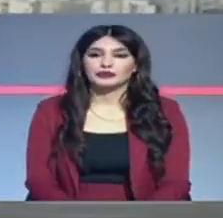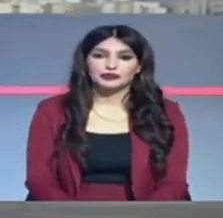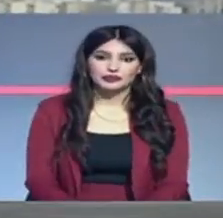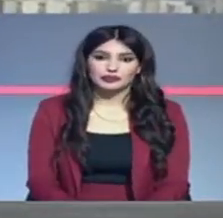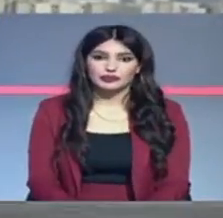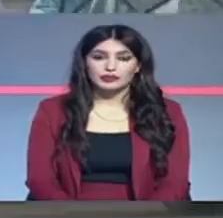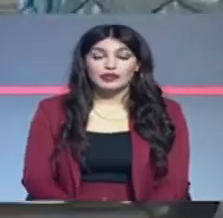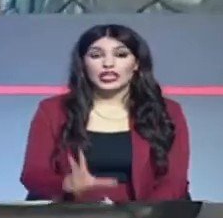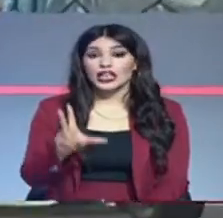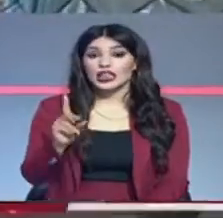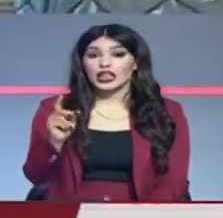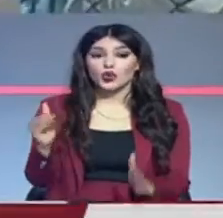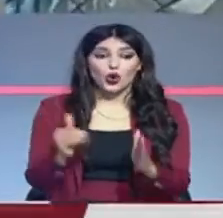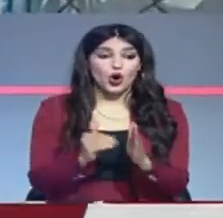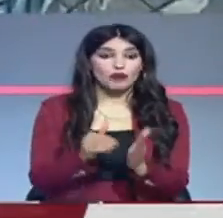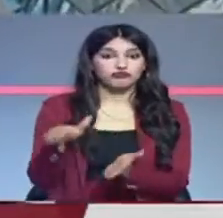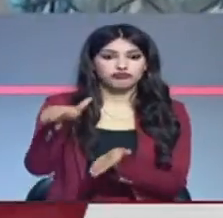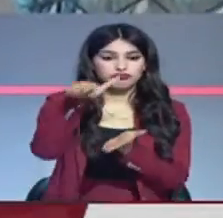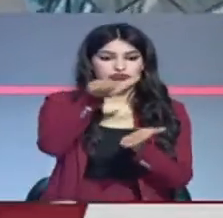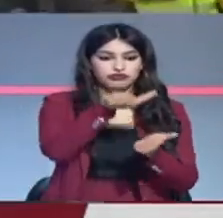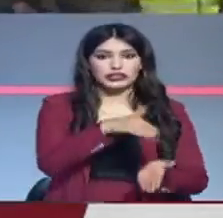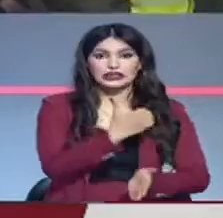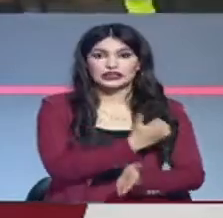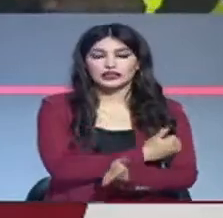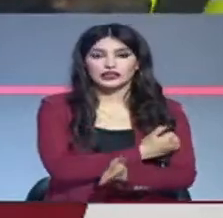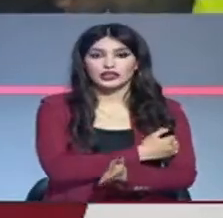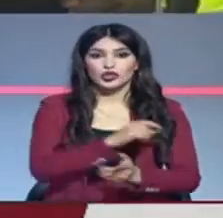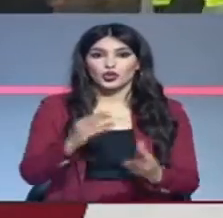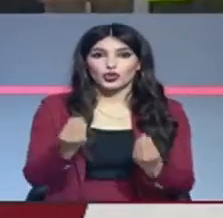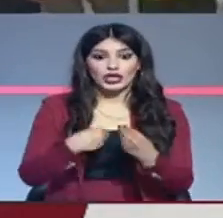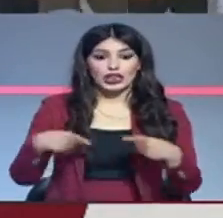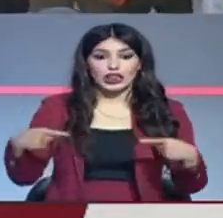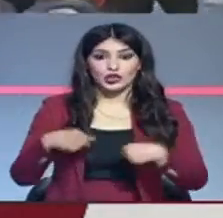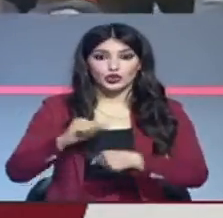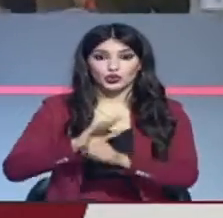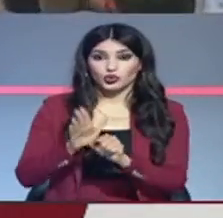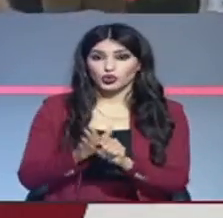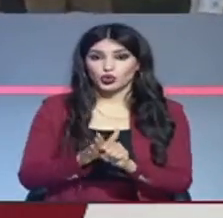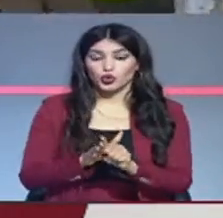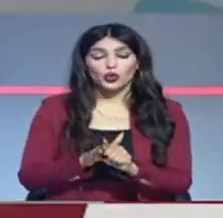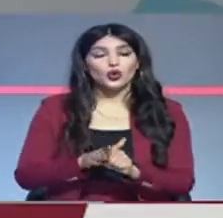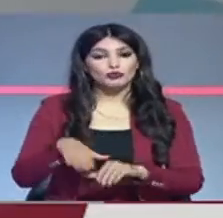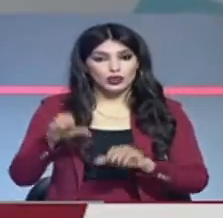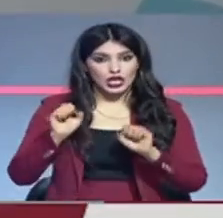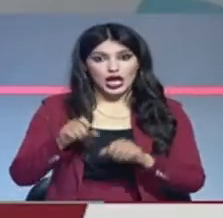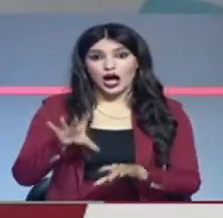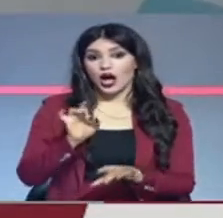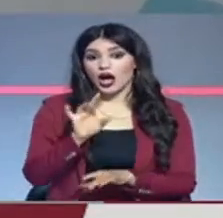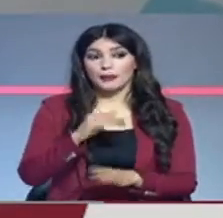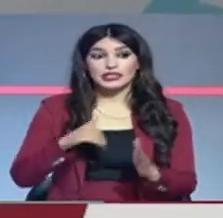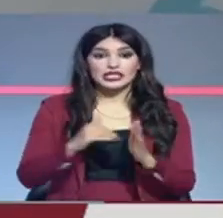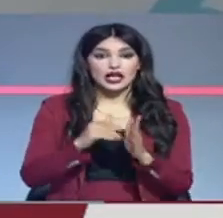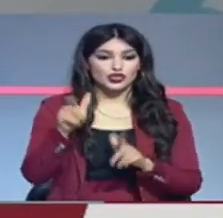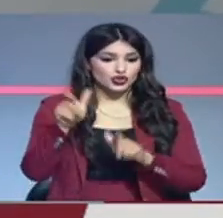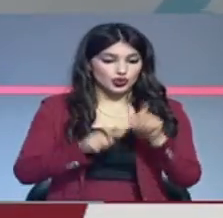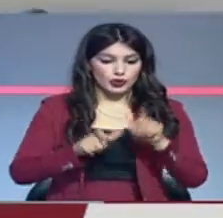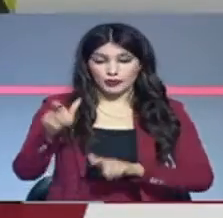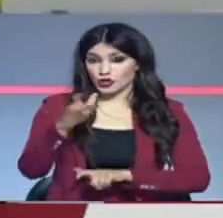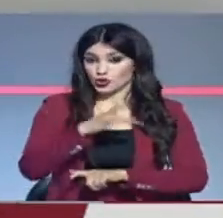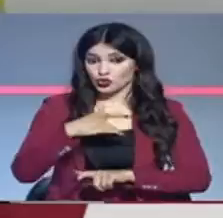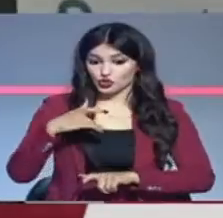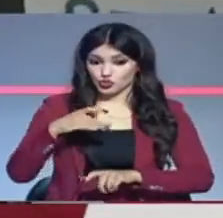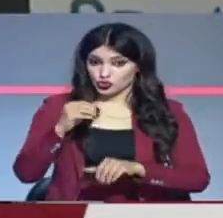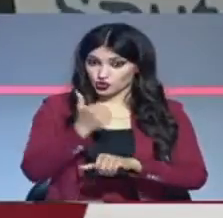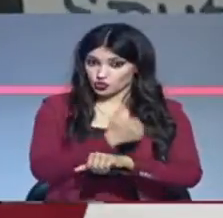ثلاثين ا ال فجرا تملك بوتيك الروسي المضاد لفيروس كورونا صالحه لخمسه عشر الف شخص هي الكميه